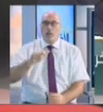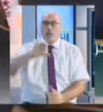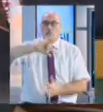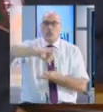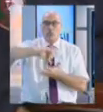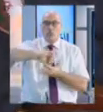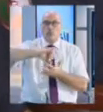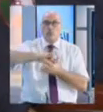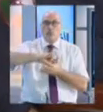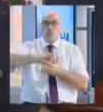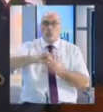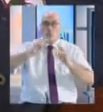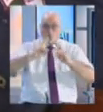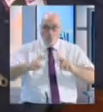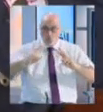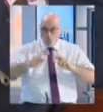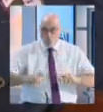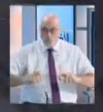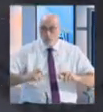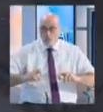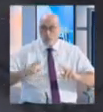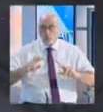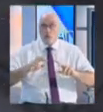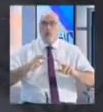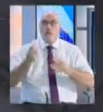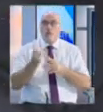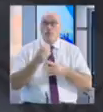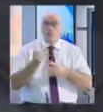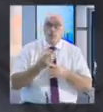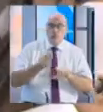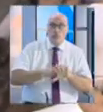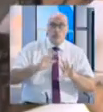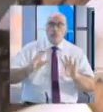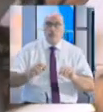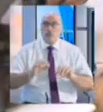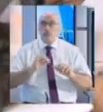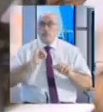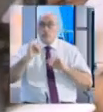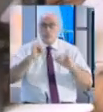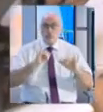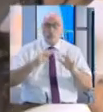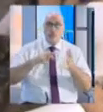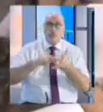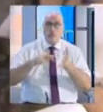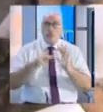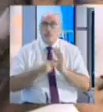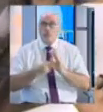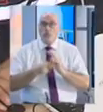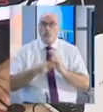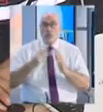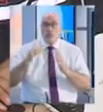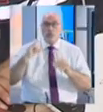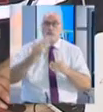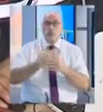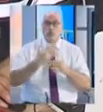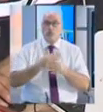القيادة العملياتي الذي يسهر على جمع المعلومات الميدانية، تحليلها ورسم الخطة الملائمة للتدخل